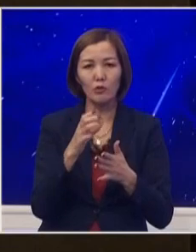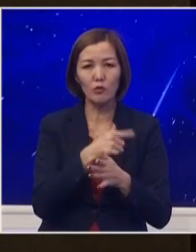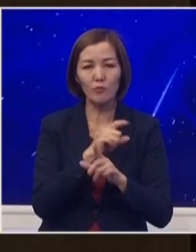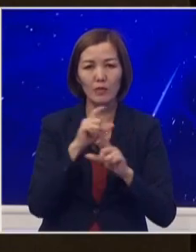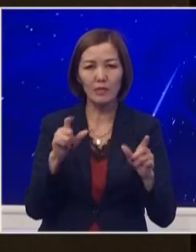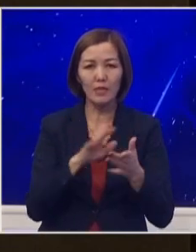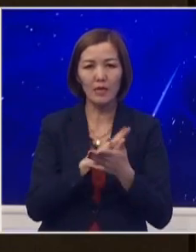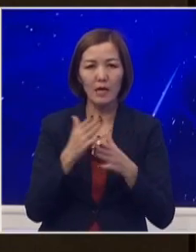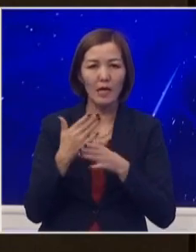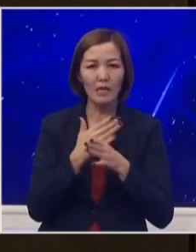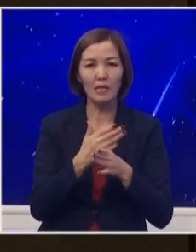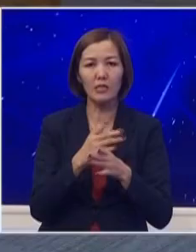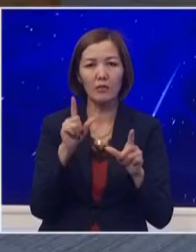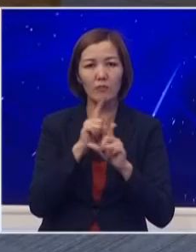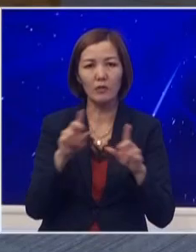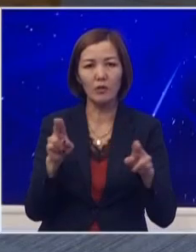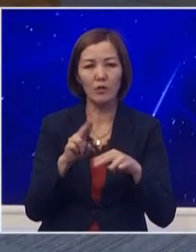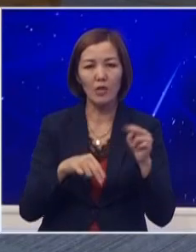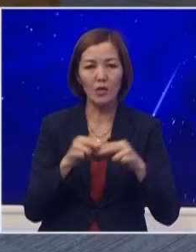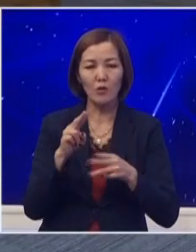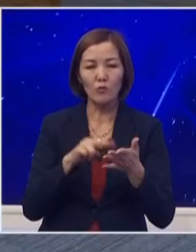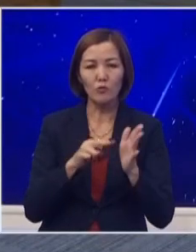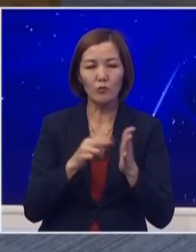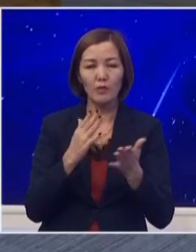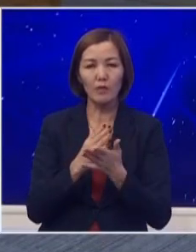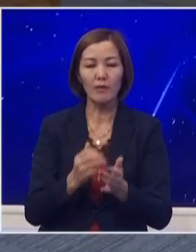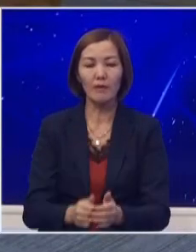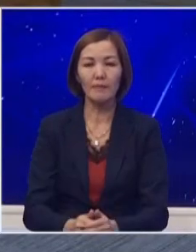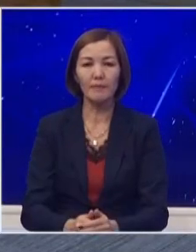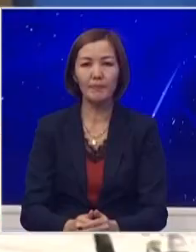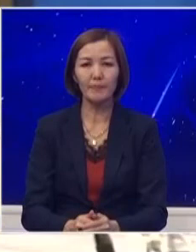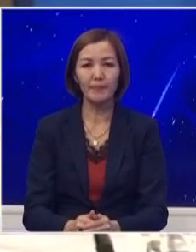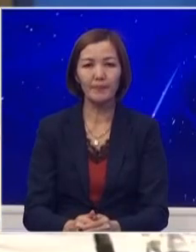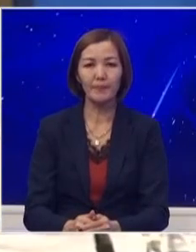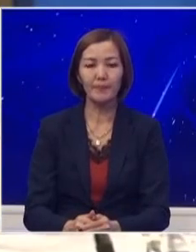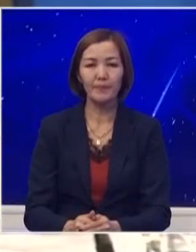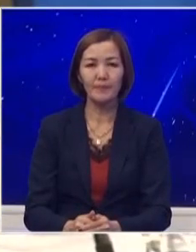500-ге жуық медициналық санитарлық алғашқы көмек нысанын салу жоспарда.